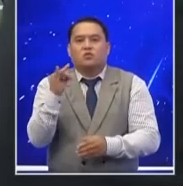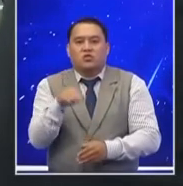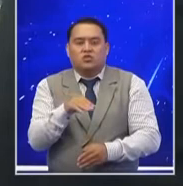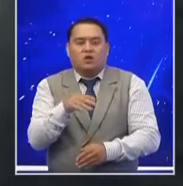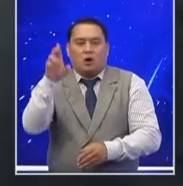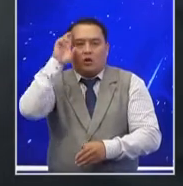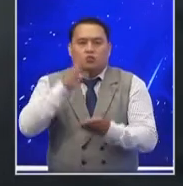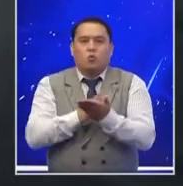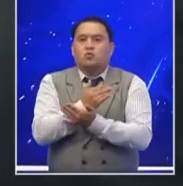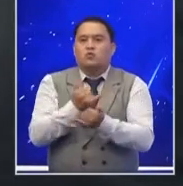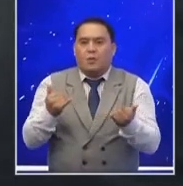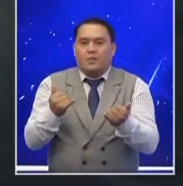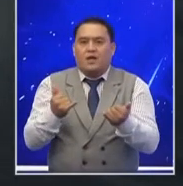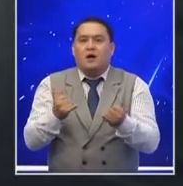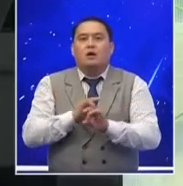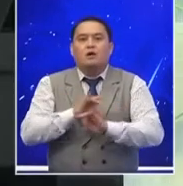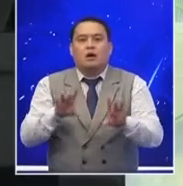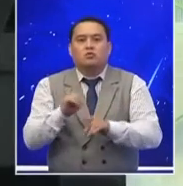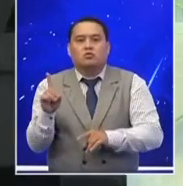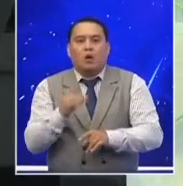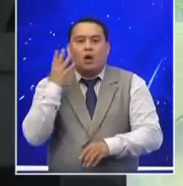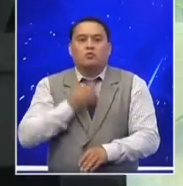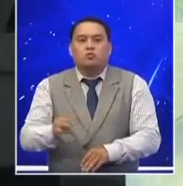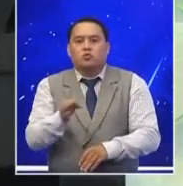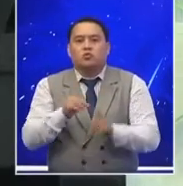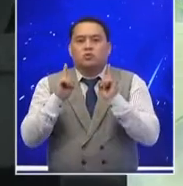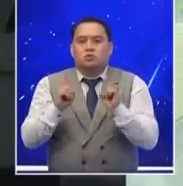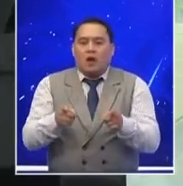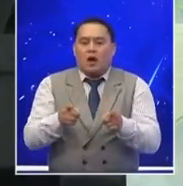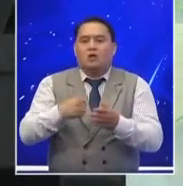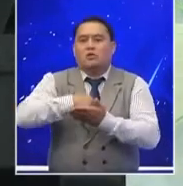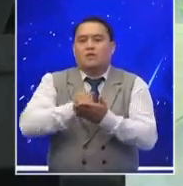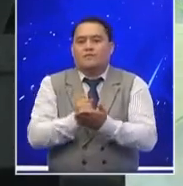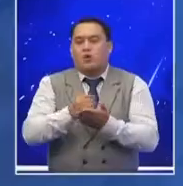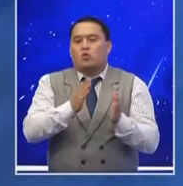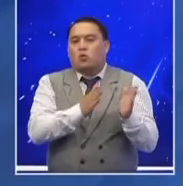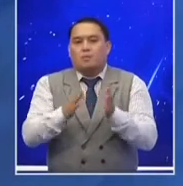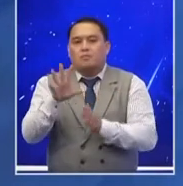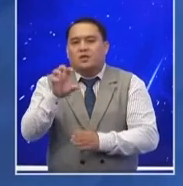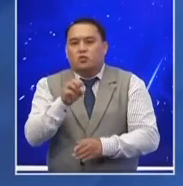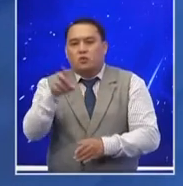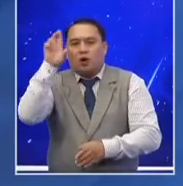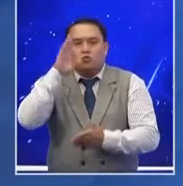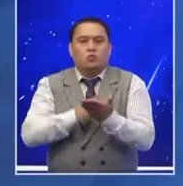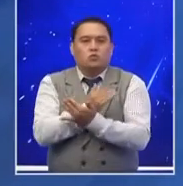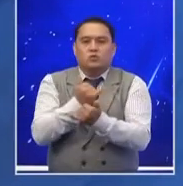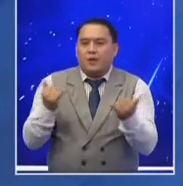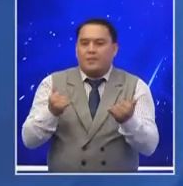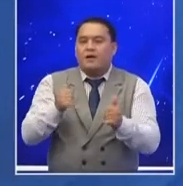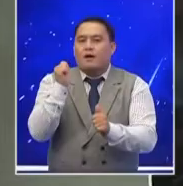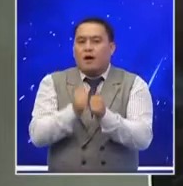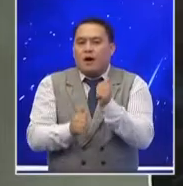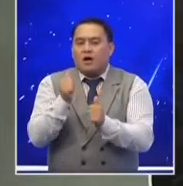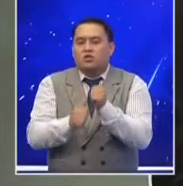2500 государственных услуг. Стоит отметить, в Алматинской области, согласно реестру, оказывается почти 500 государственных услуг, из которых